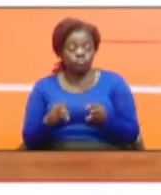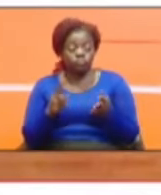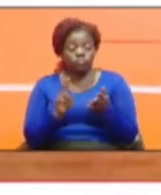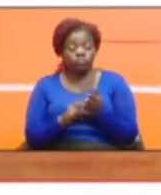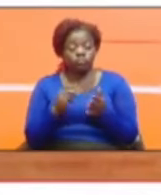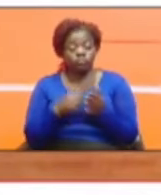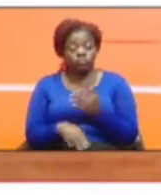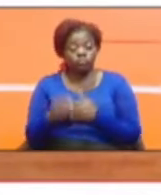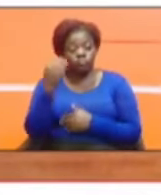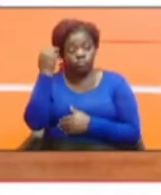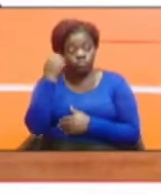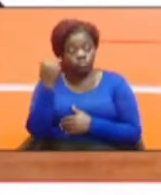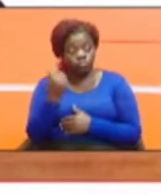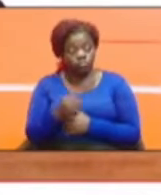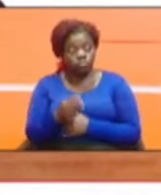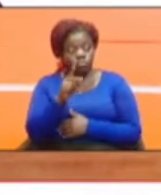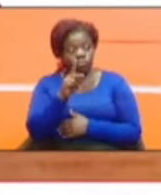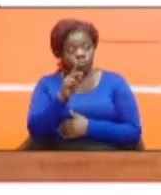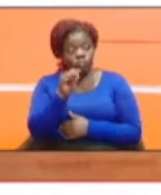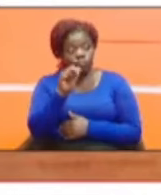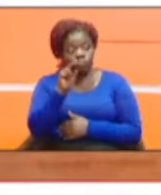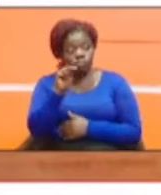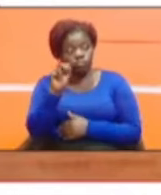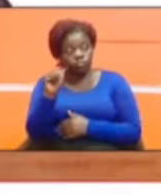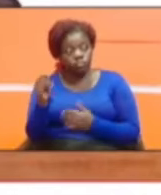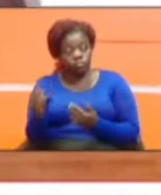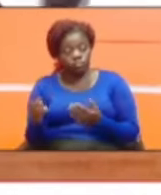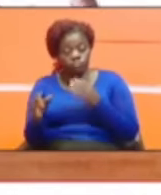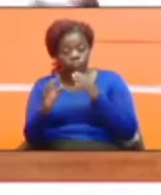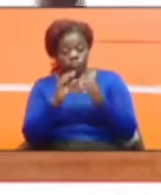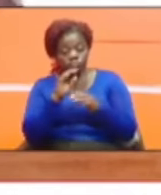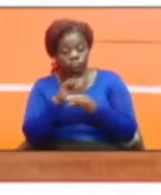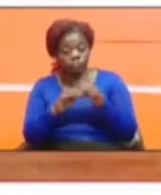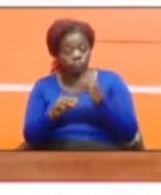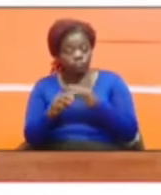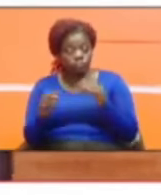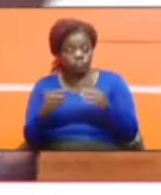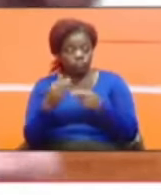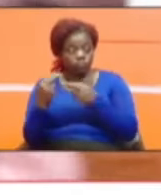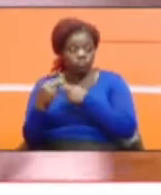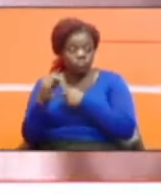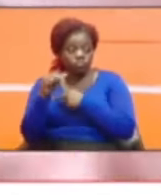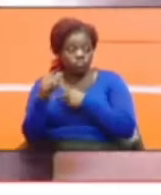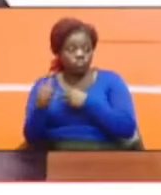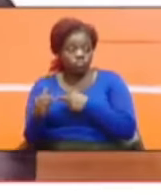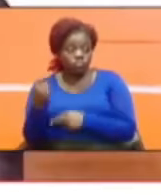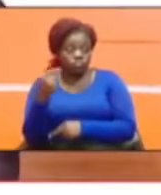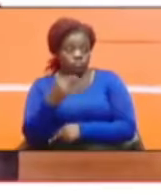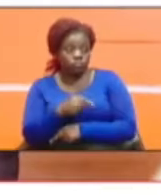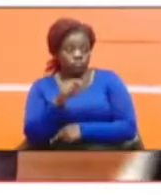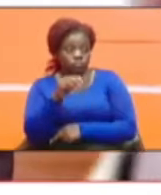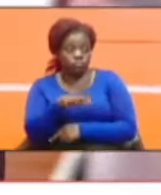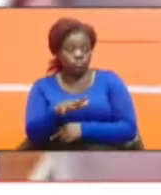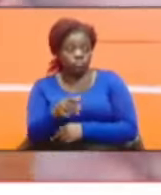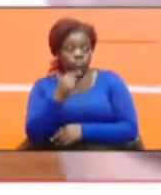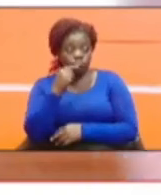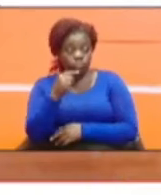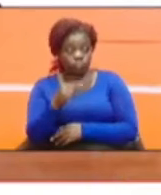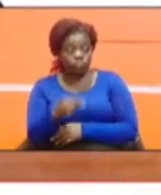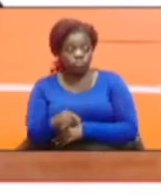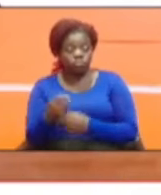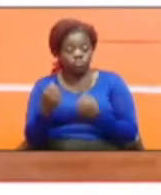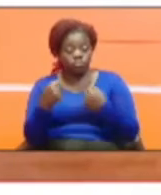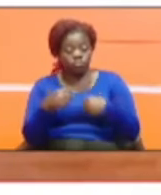kkooti nga abavunaanwa okulika nene waswa bwe batayogereziganyangako n'abavunaanwa abalala ku lunaku olugambibwa